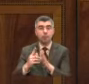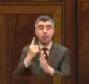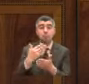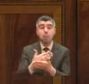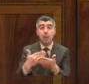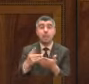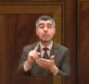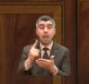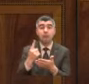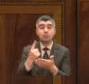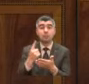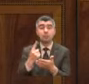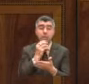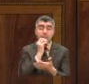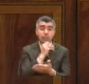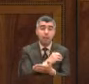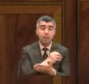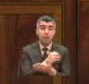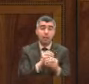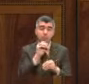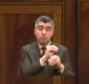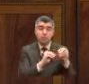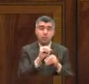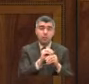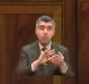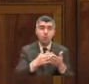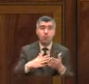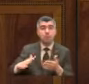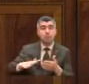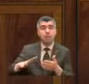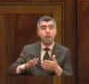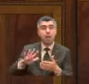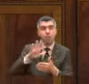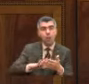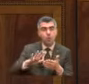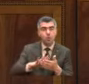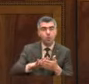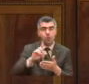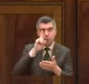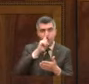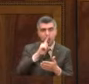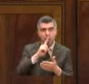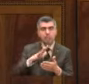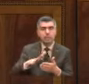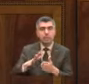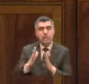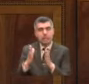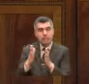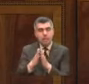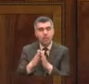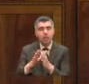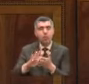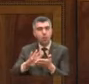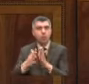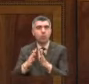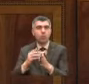الدرهم. كاين المحطة اللي كتوصل مليار ديال الدرهم، واليوم جميع المدن الكبرى غدا في هالاتجاه، وغنمروا إلى المدن المتوسطة وغنمشيو للمدن الصغرى